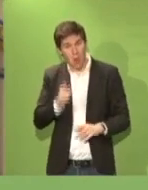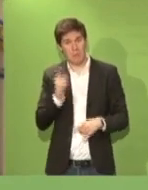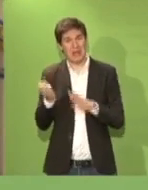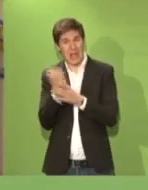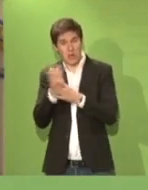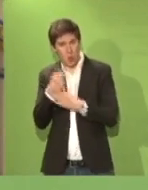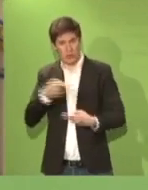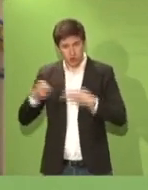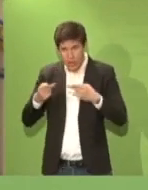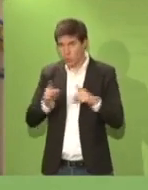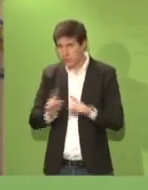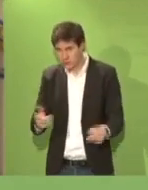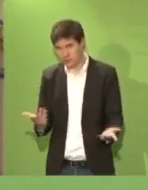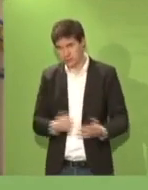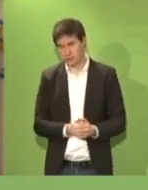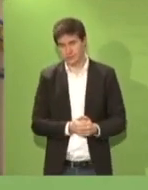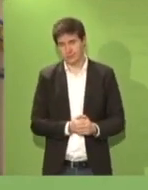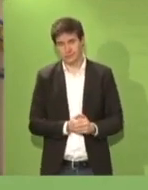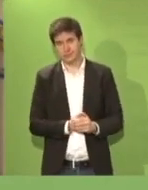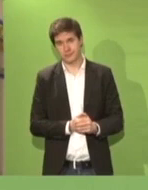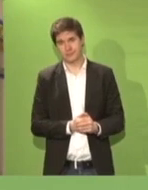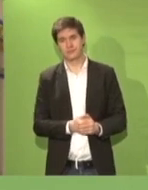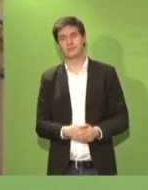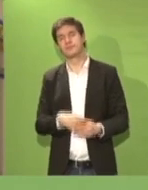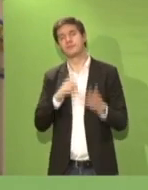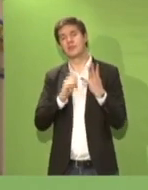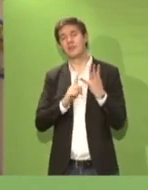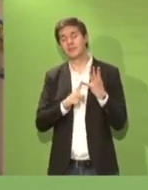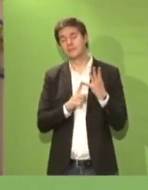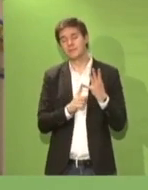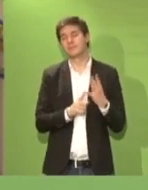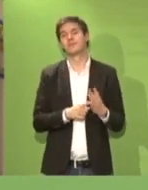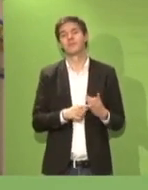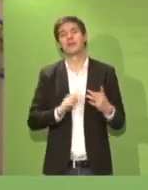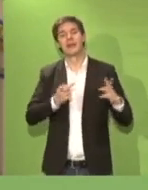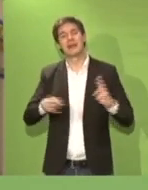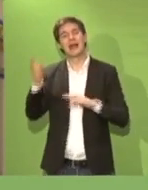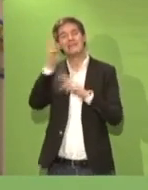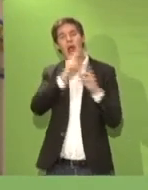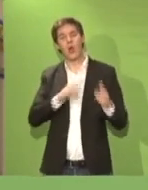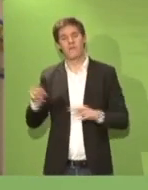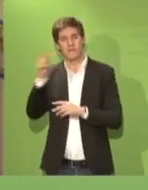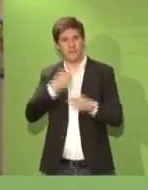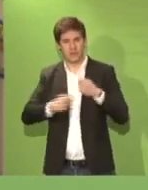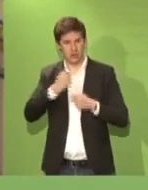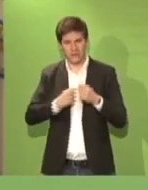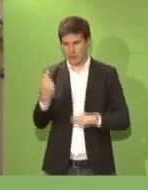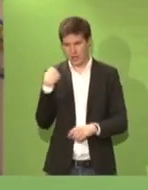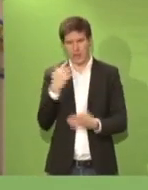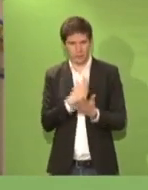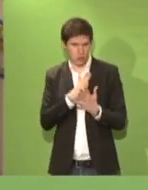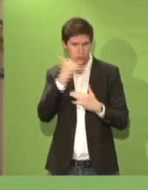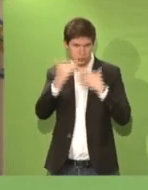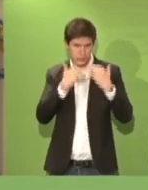mit berücksichtigen. Das vierte Schlüsselprojekt ist die Kreislaufwirtschaft. Das habe ich ja eben